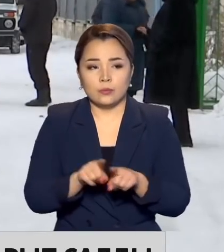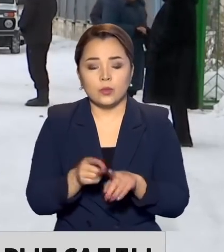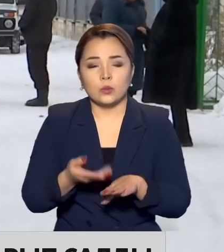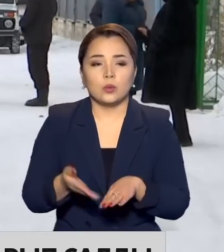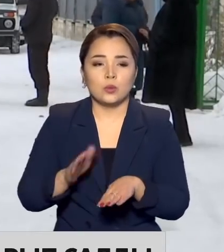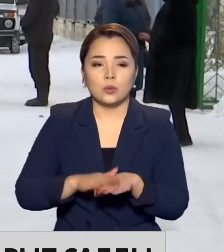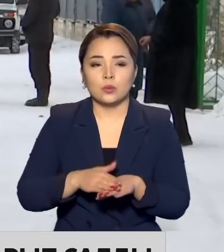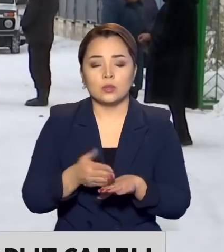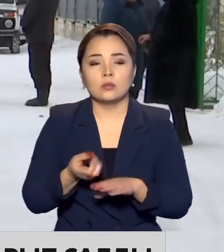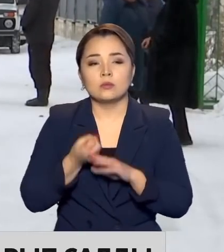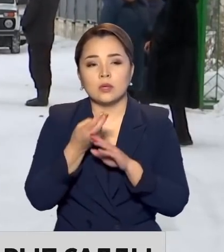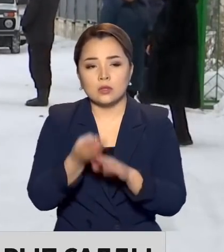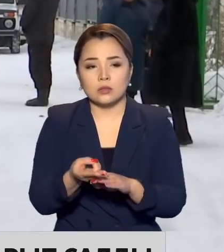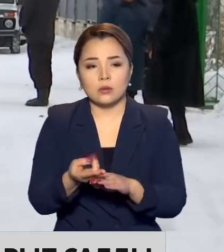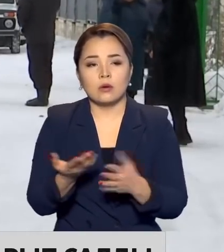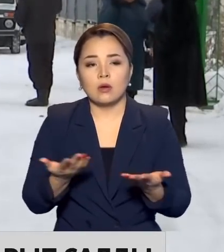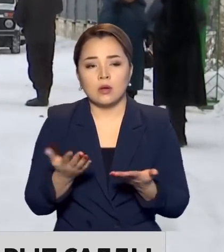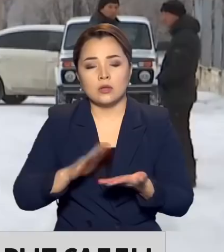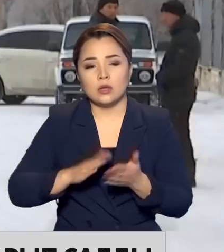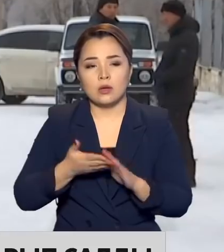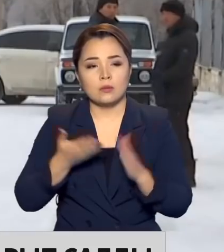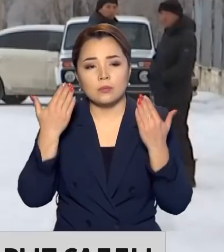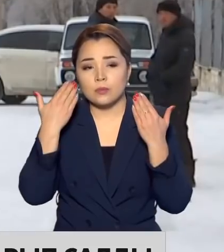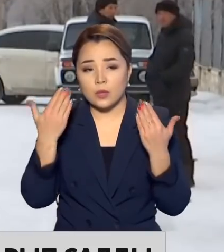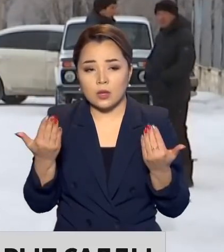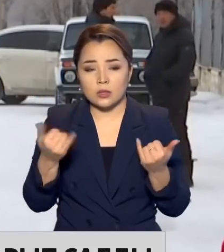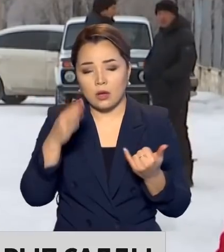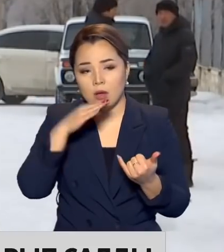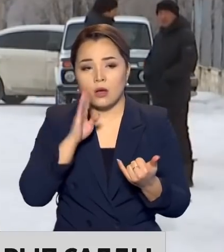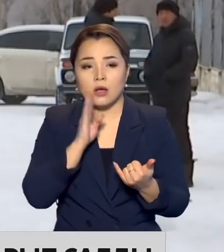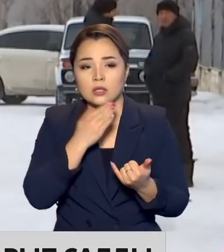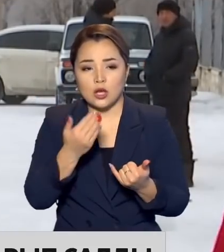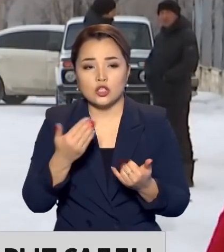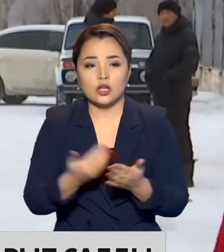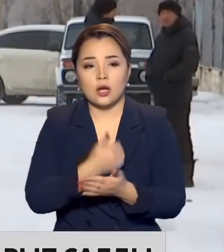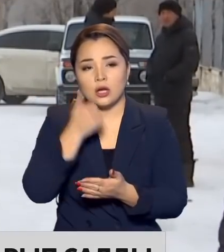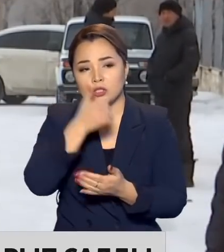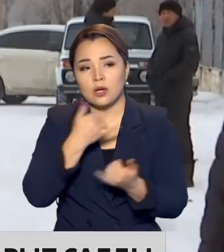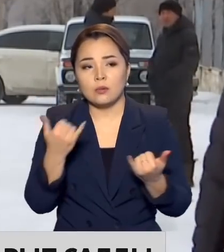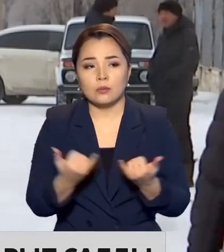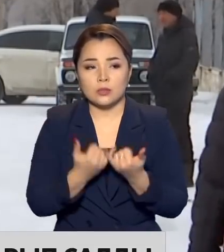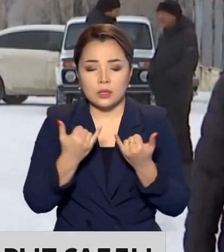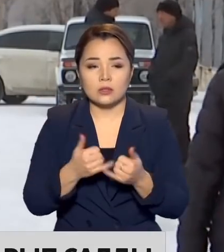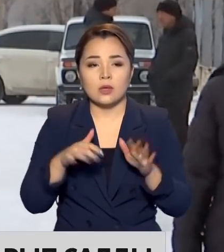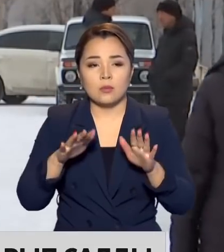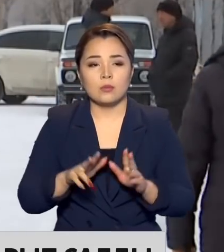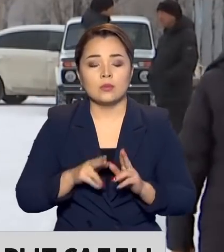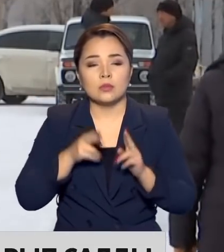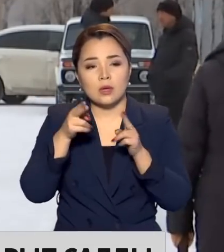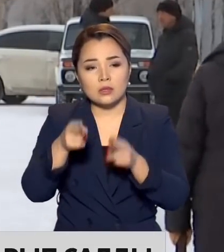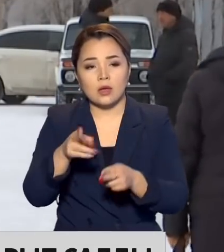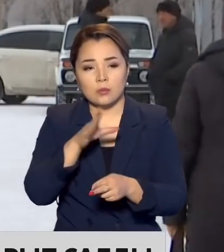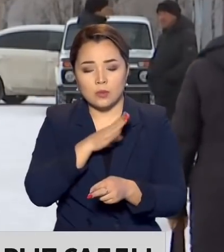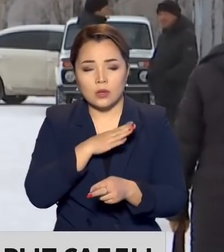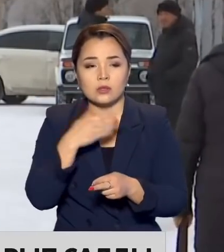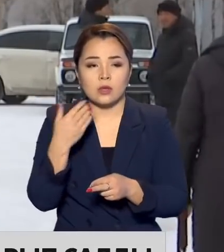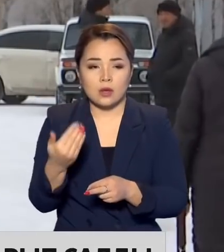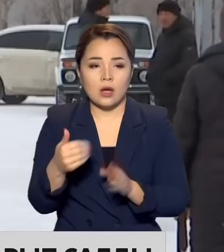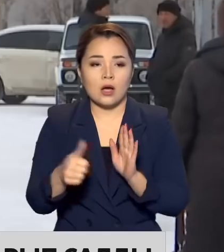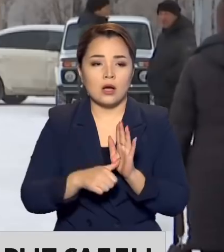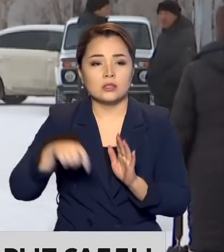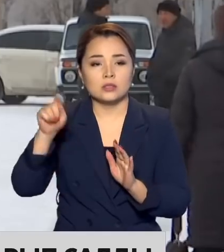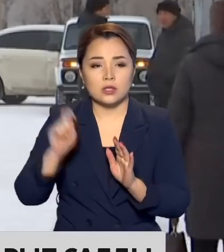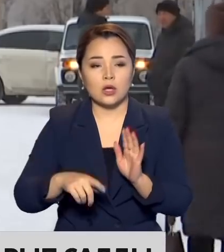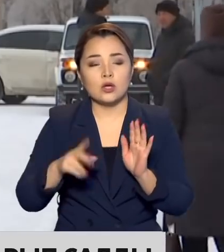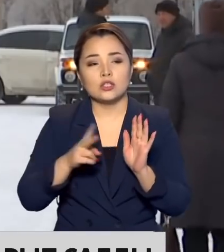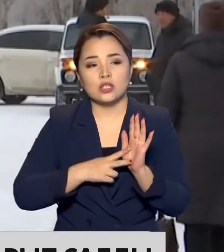тяжелым состояние. Қазіргі жағдайын білмейміз енді. Әкешесі жаңа жылда бірге тойлады, бірге барып келді ана жаққа. 6 күні олар келді, 7